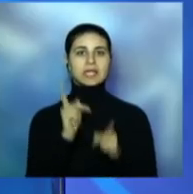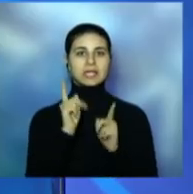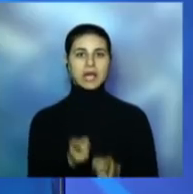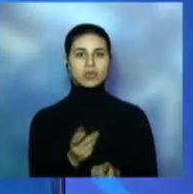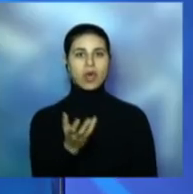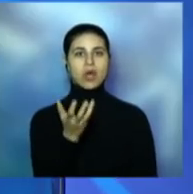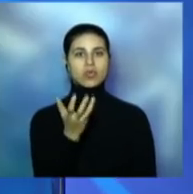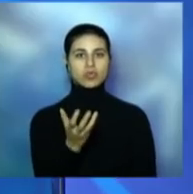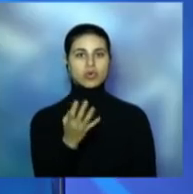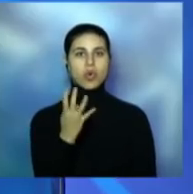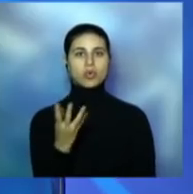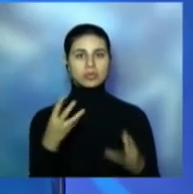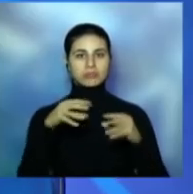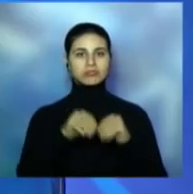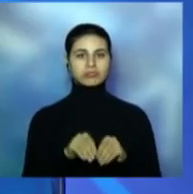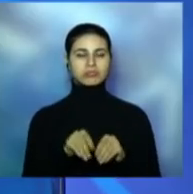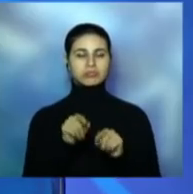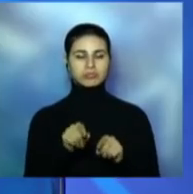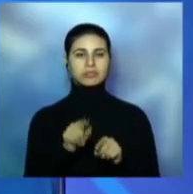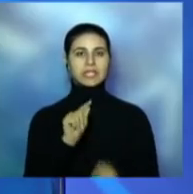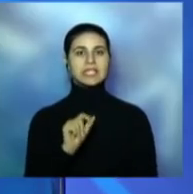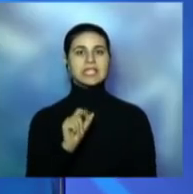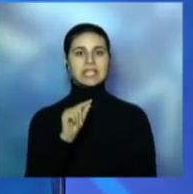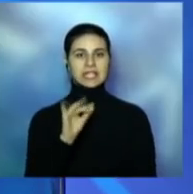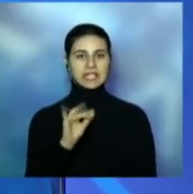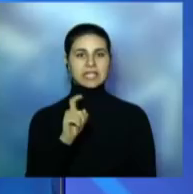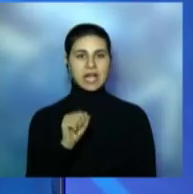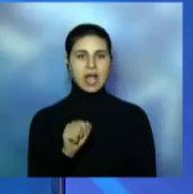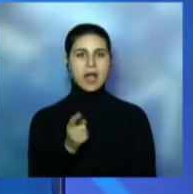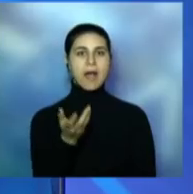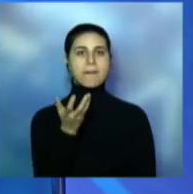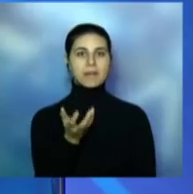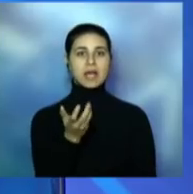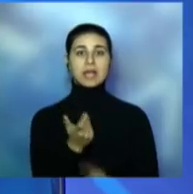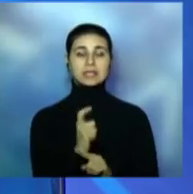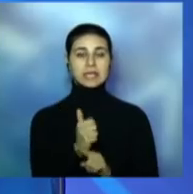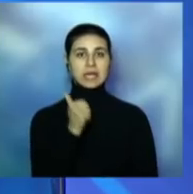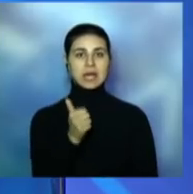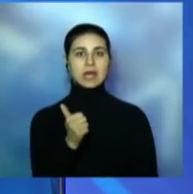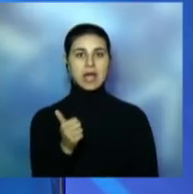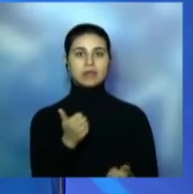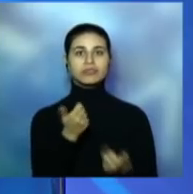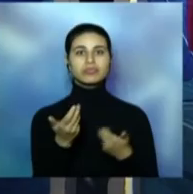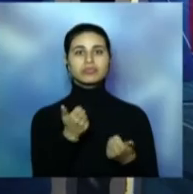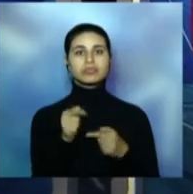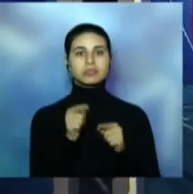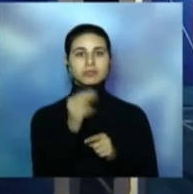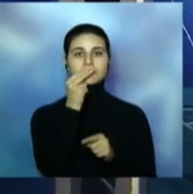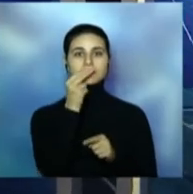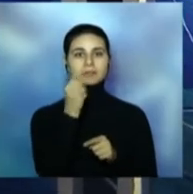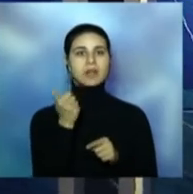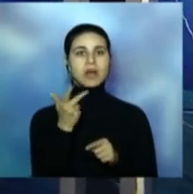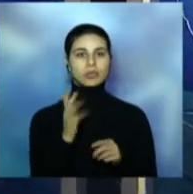მასალაა, 4 სტიქიის შეჯერებით შექმნილი თიხის ფიალა, რომელიც ძალიან კარგად აღნუსხავს მოხმარებული საკვების და